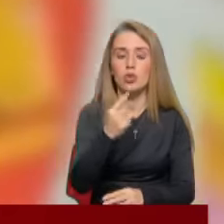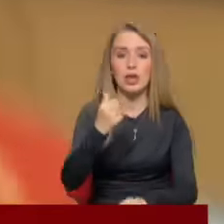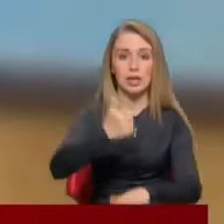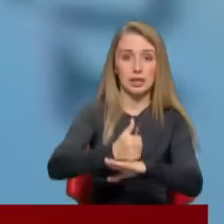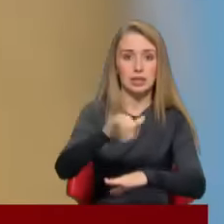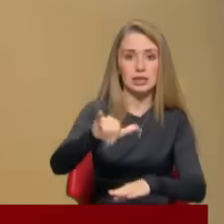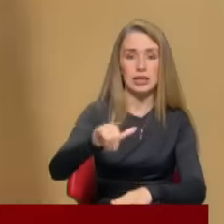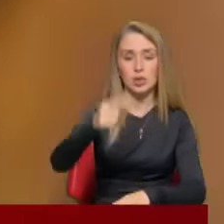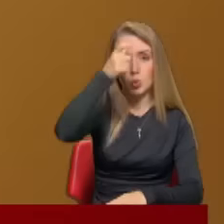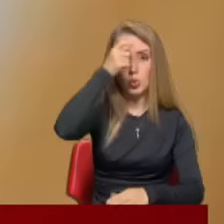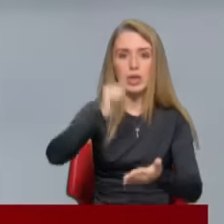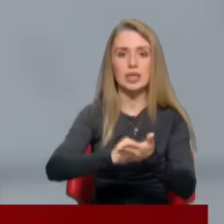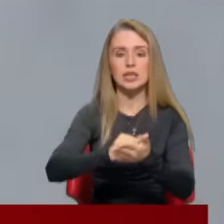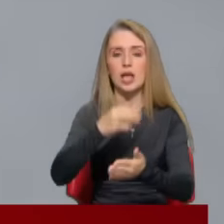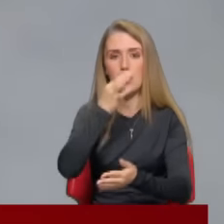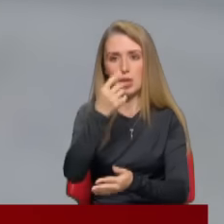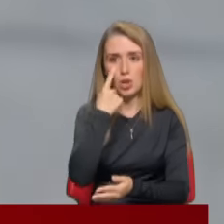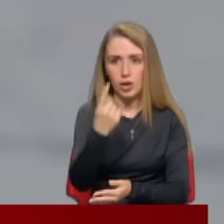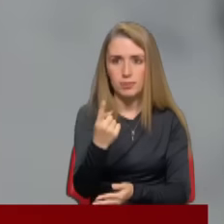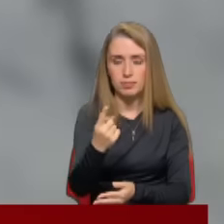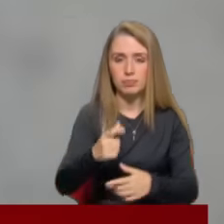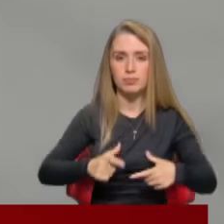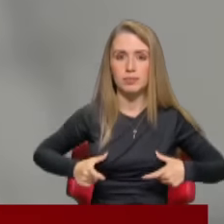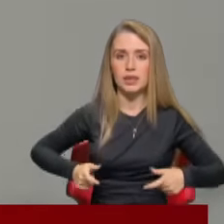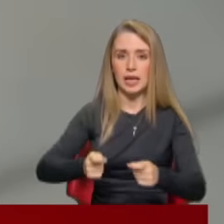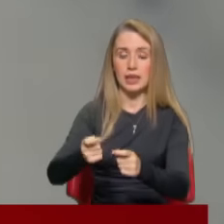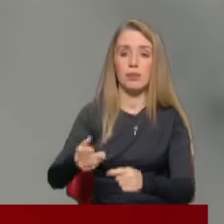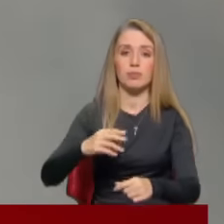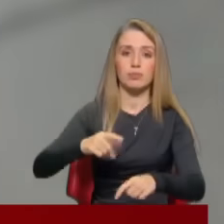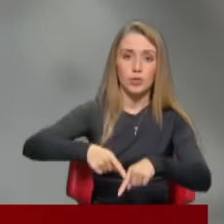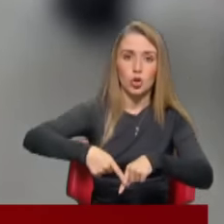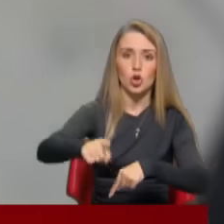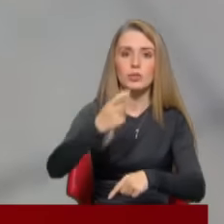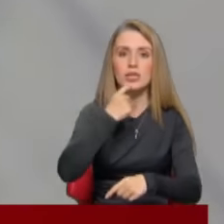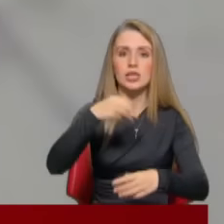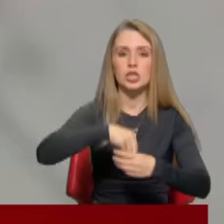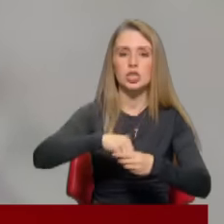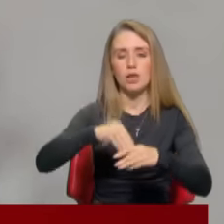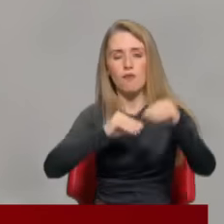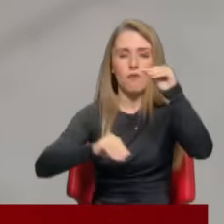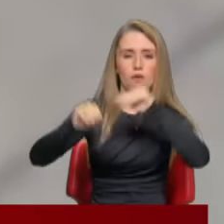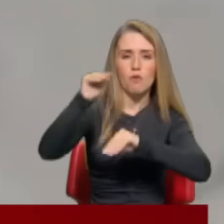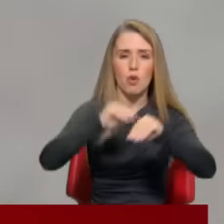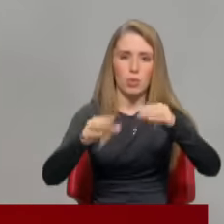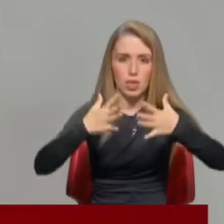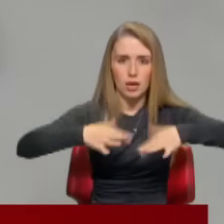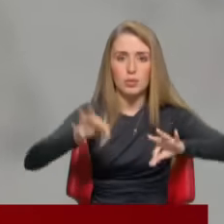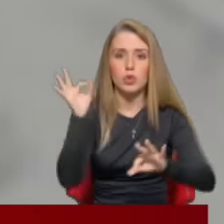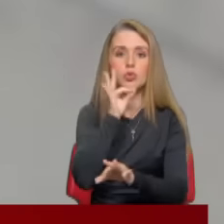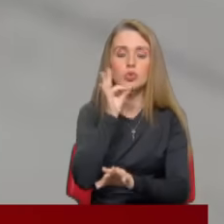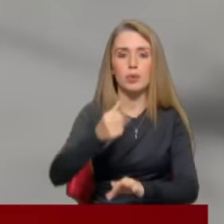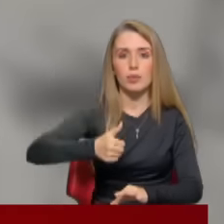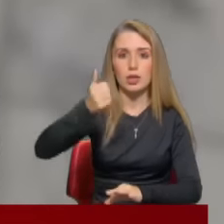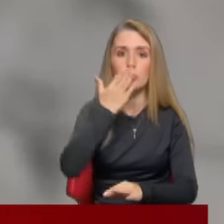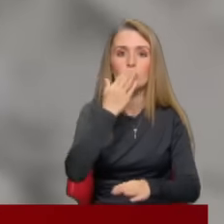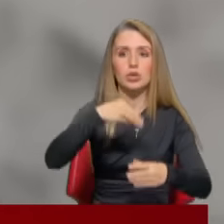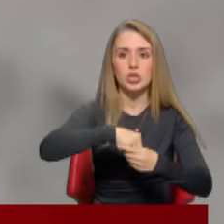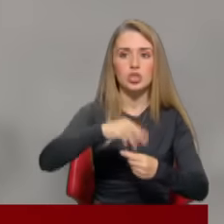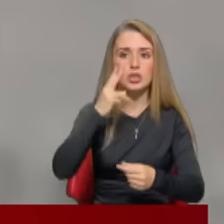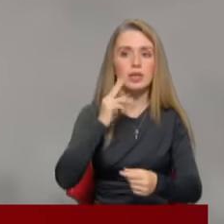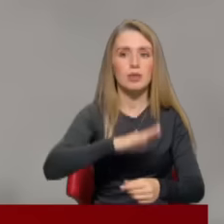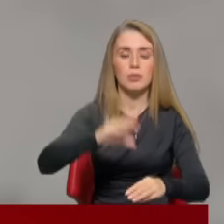İktidara yakın Türkiye Gazetesi'nin haberine göre Milli Eğitim gelecek sene için bir formül üzerinde çalışıyor. Bakanlığın okullarda hijyen